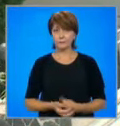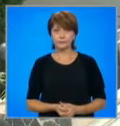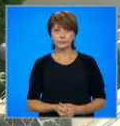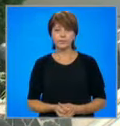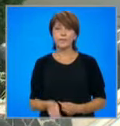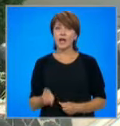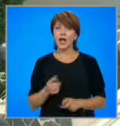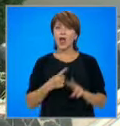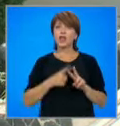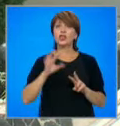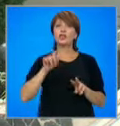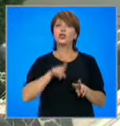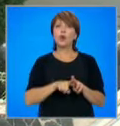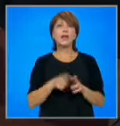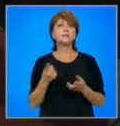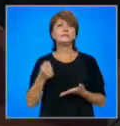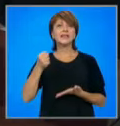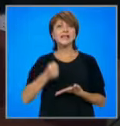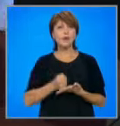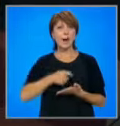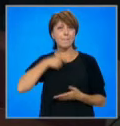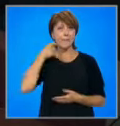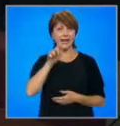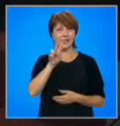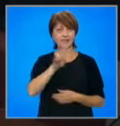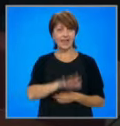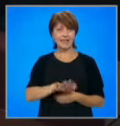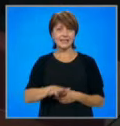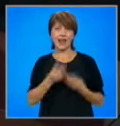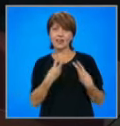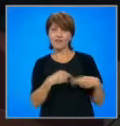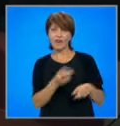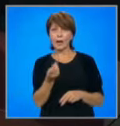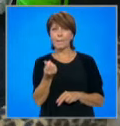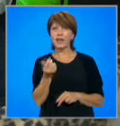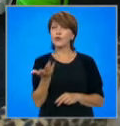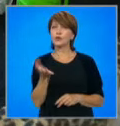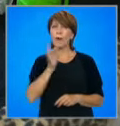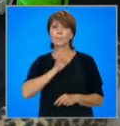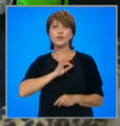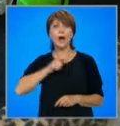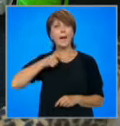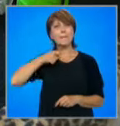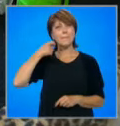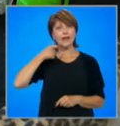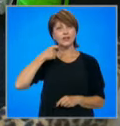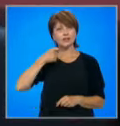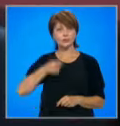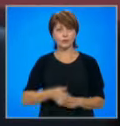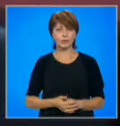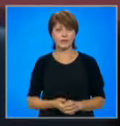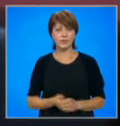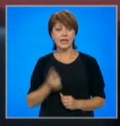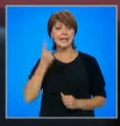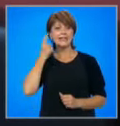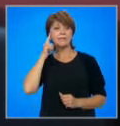И още, защо НОИ настоява майка на две деца да върне парите, които е получила от майчинството.